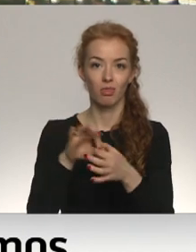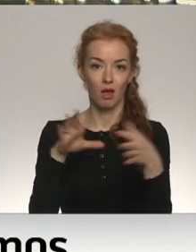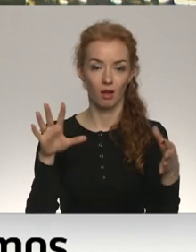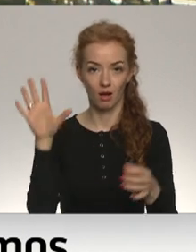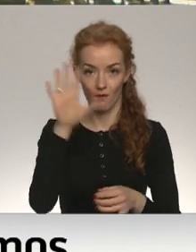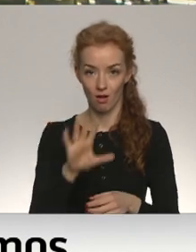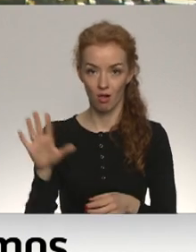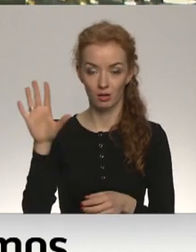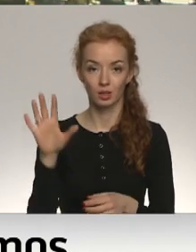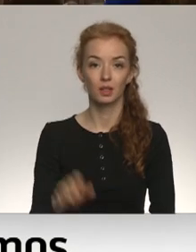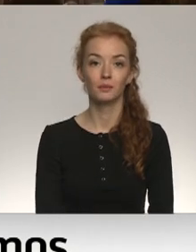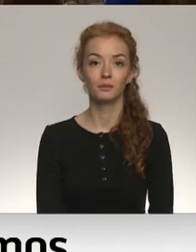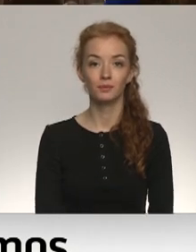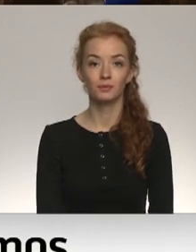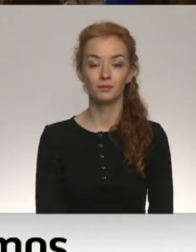plašāk Madara Līcīte.